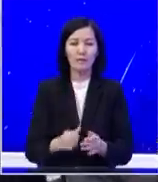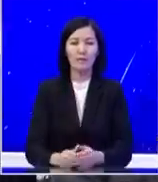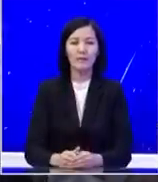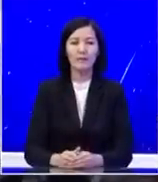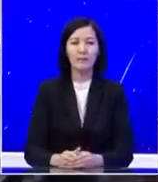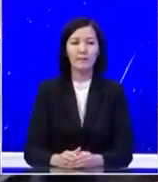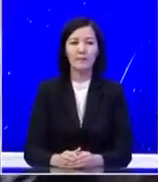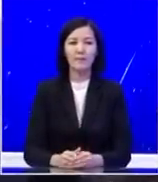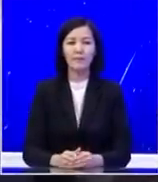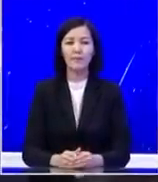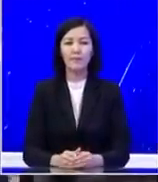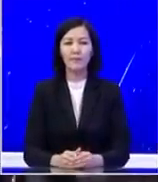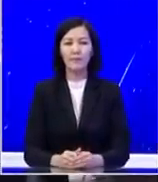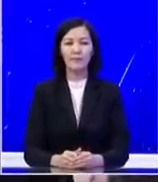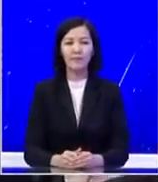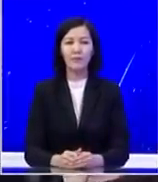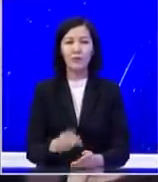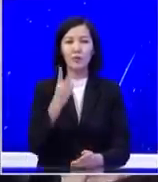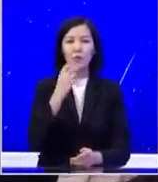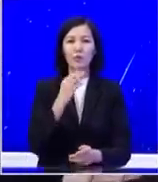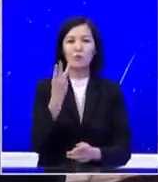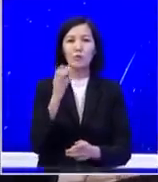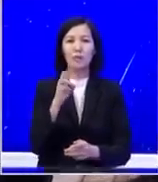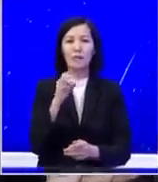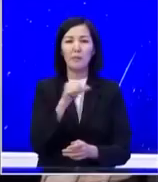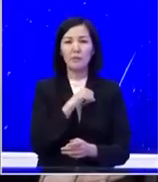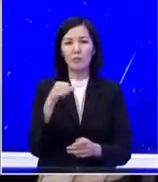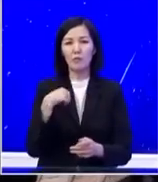вот это Жахсон Кушкемпиров сделал, вот эту газификацию,